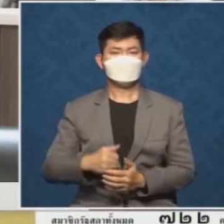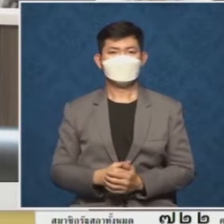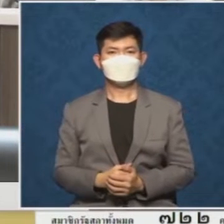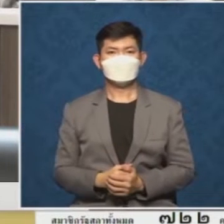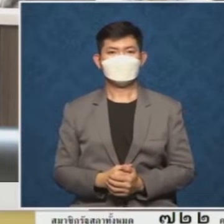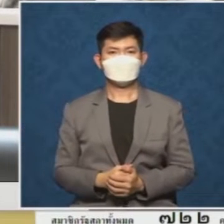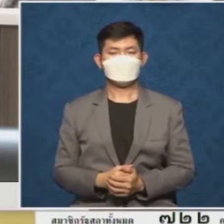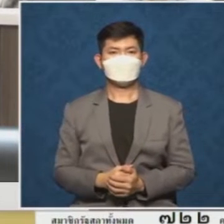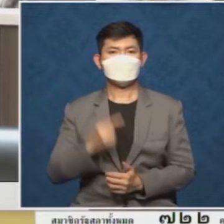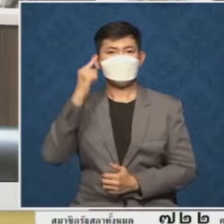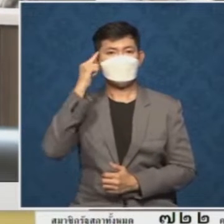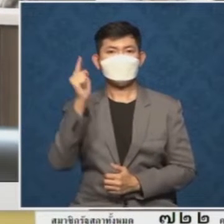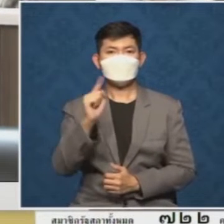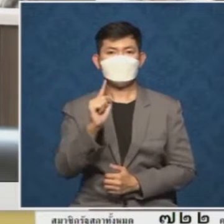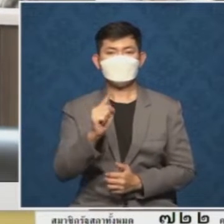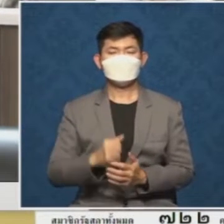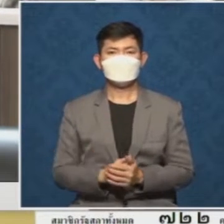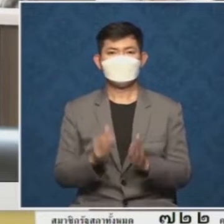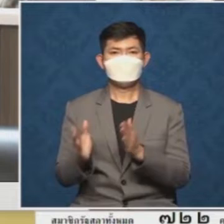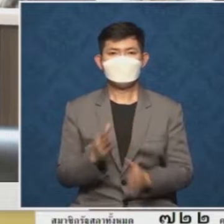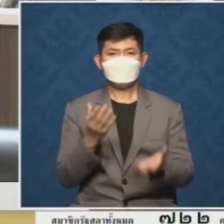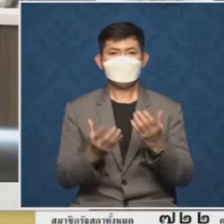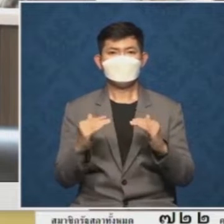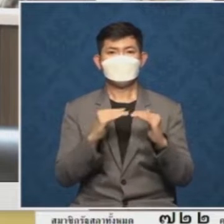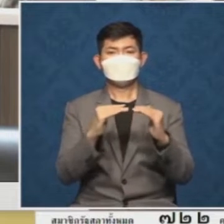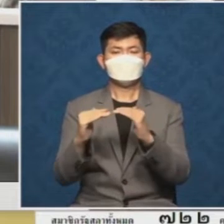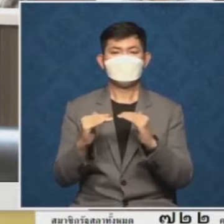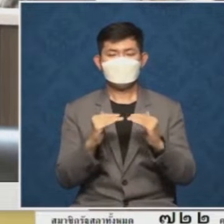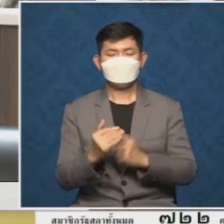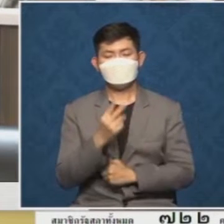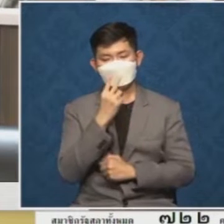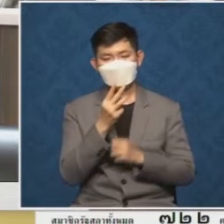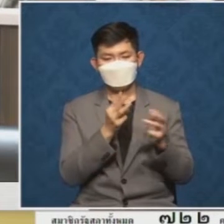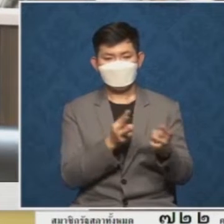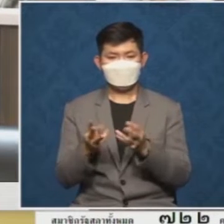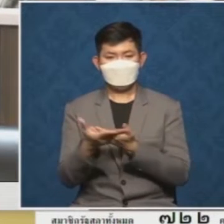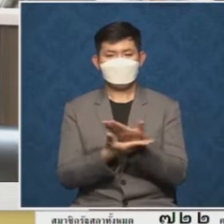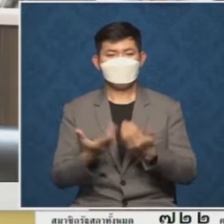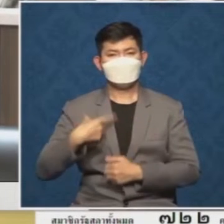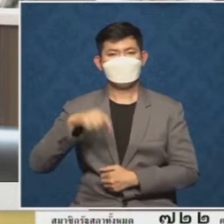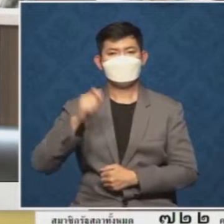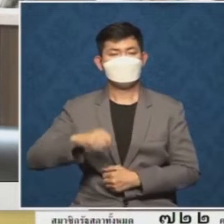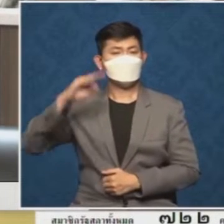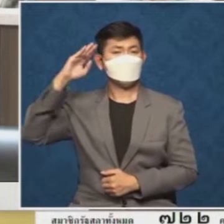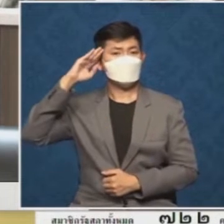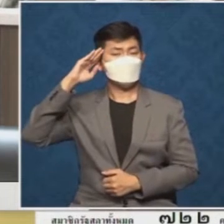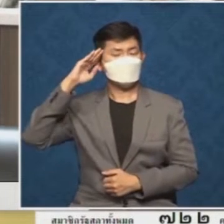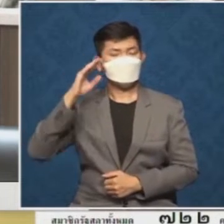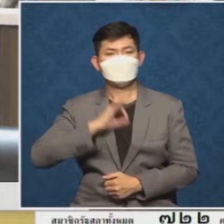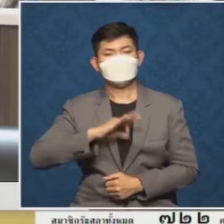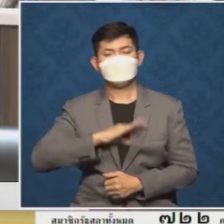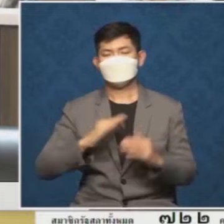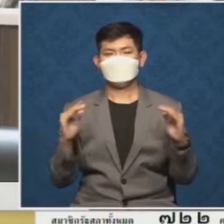โดยเห็นว่ากระบวนการยุติธรรมวิธีพิจารณาของศาลทหารยังเกิดความเหลื่อมล้